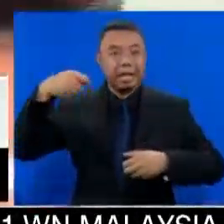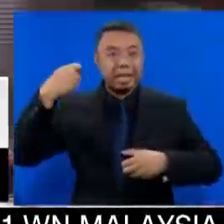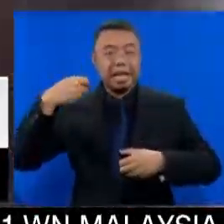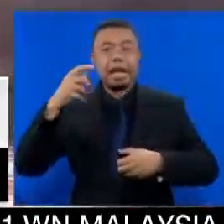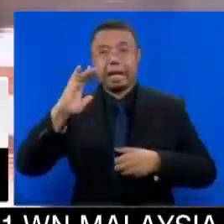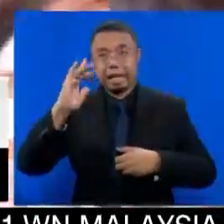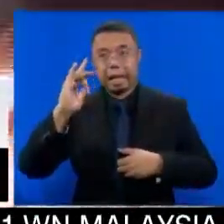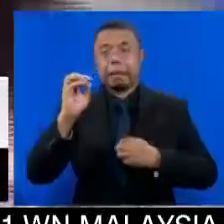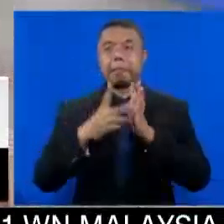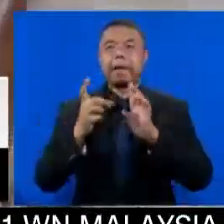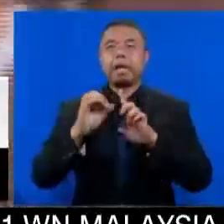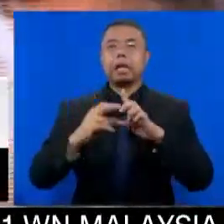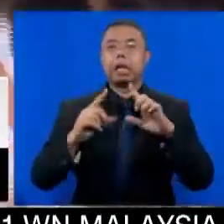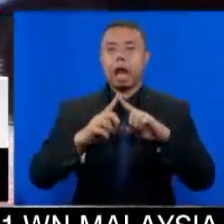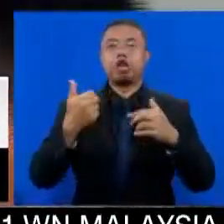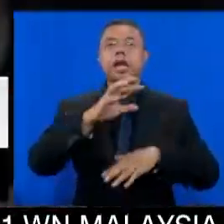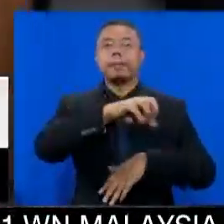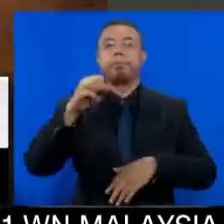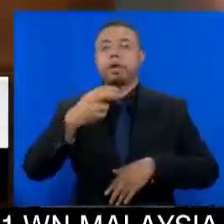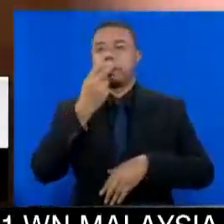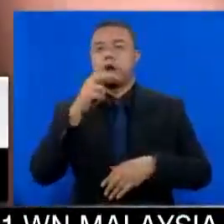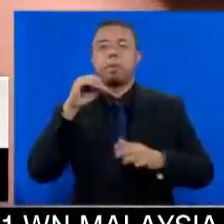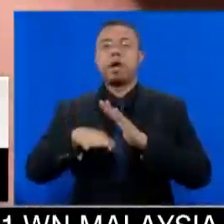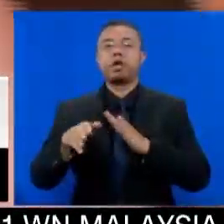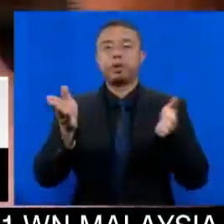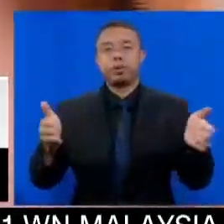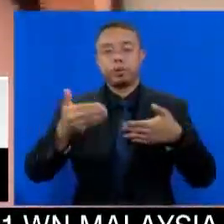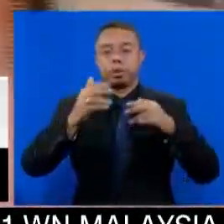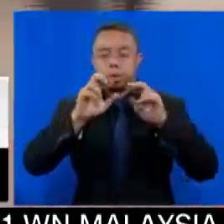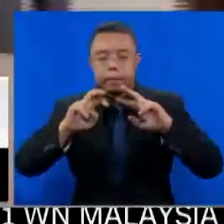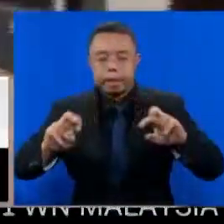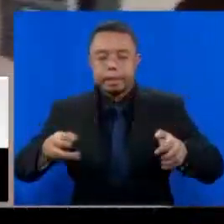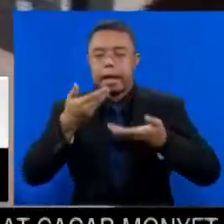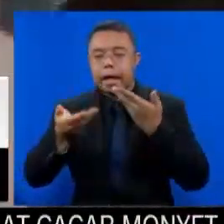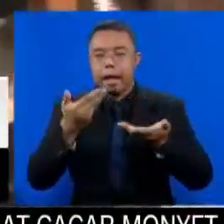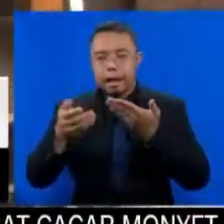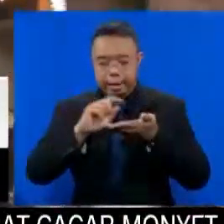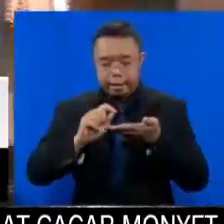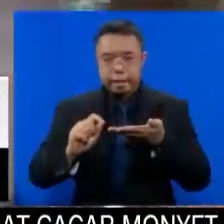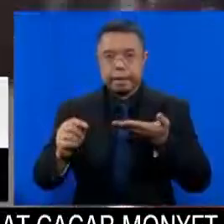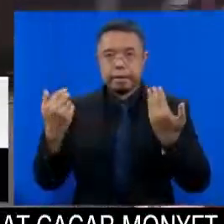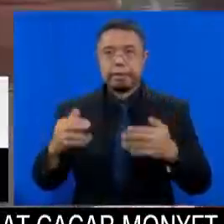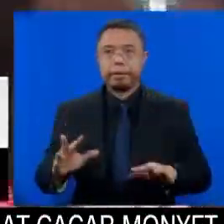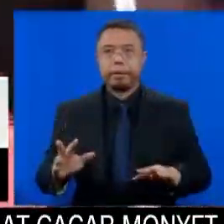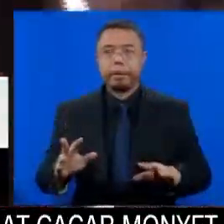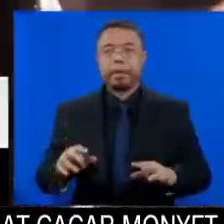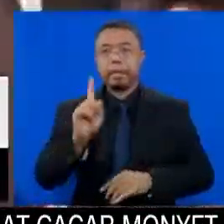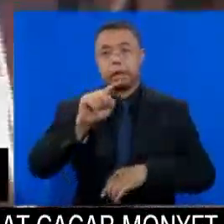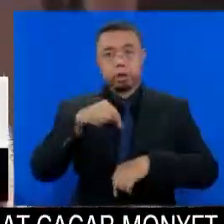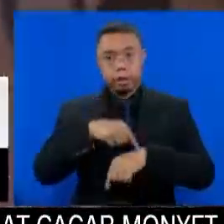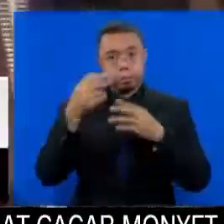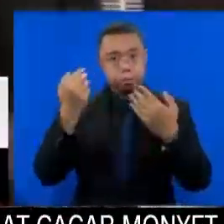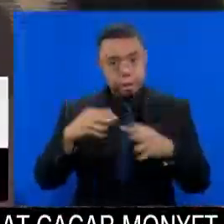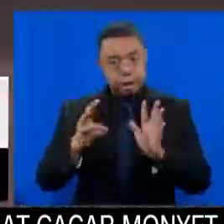di kediamannya di Bandung, selebgram tersebut digiring ke dalam ruangan untuk menjalani pemeriksaan lanjutan. Satu jam